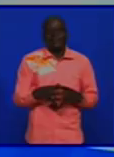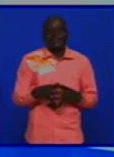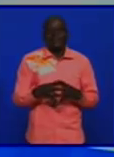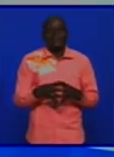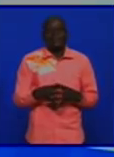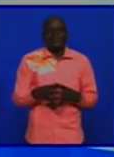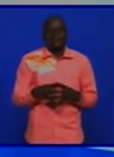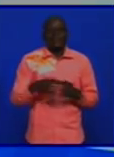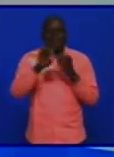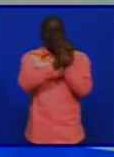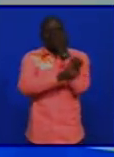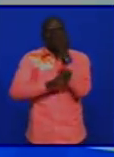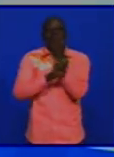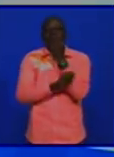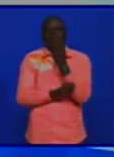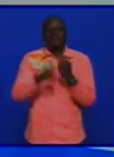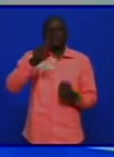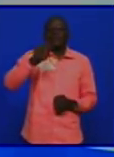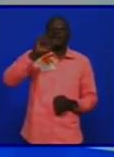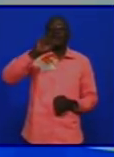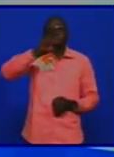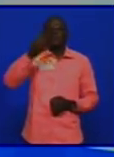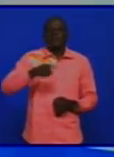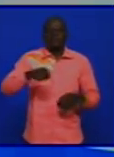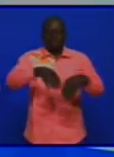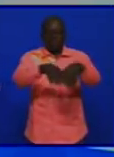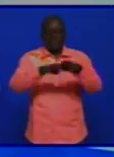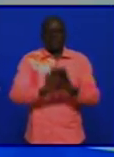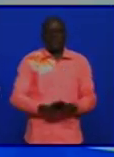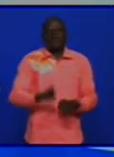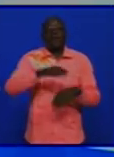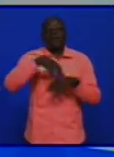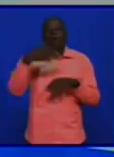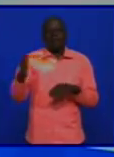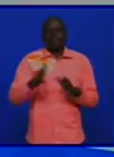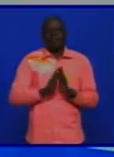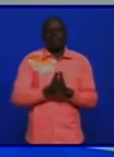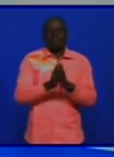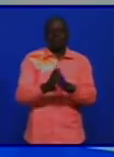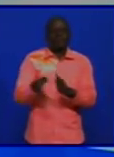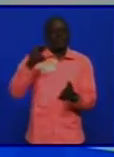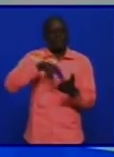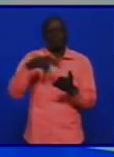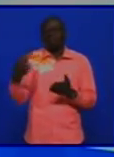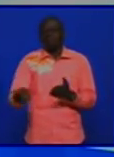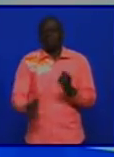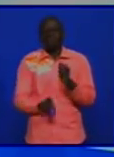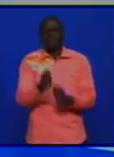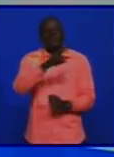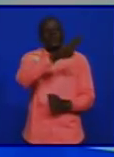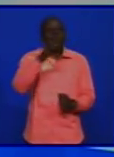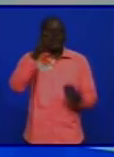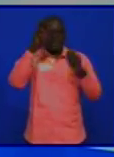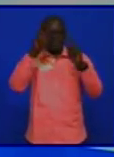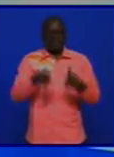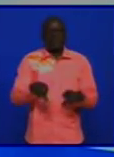Actualité hors de chez nous, la Tanzanie enterre ses morts après le naufrage du ferry la semaine dernière qui a fait plus de 200 pertes en vie humaine.